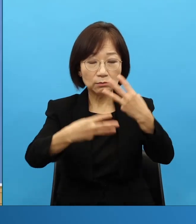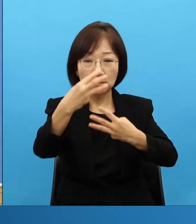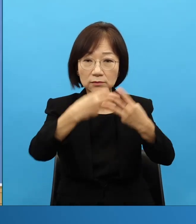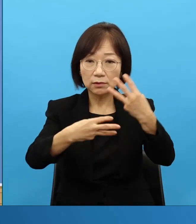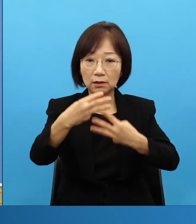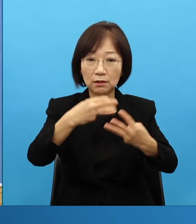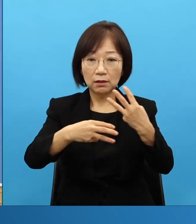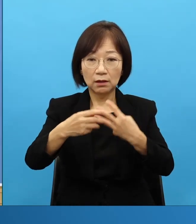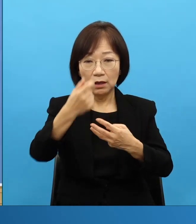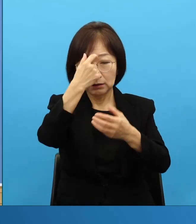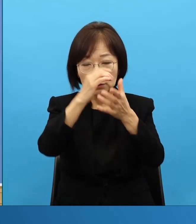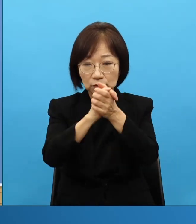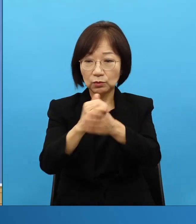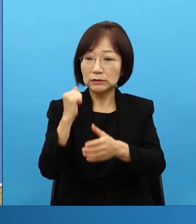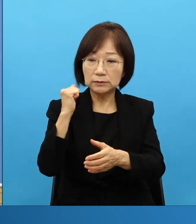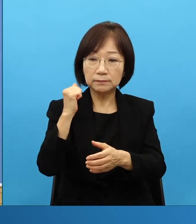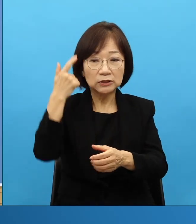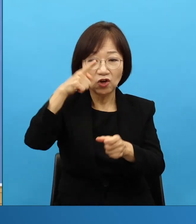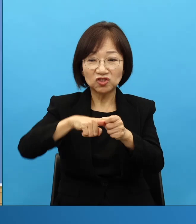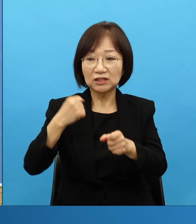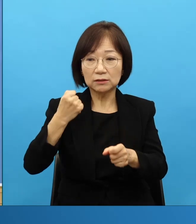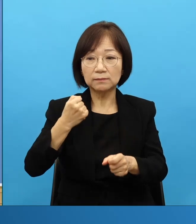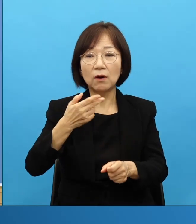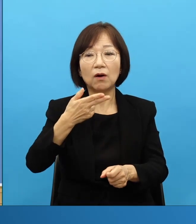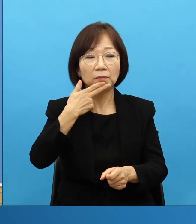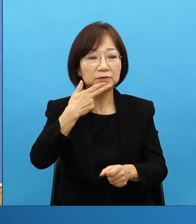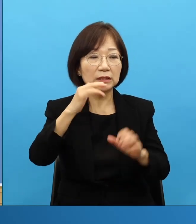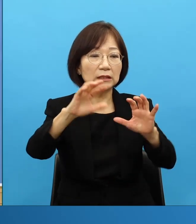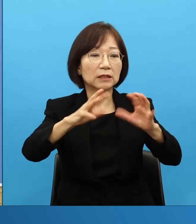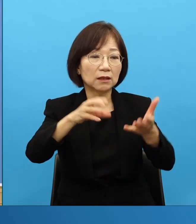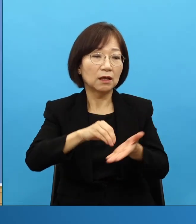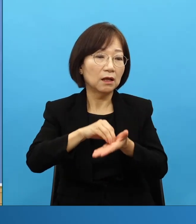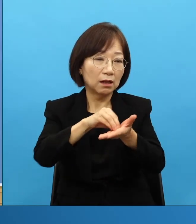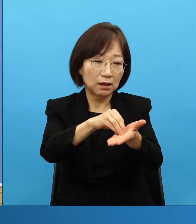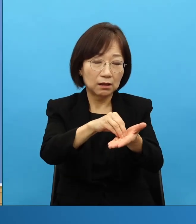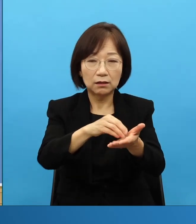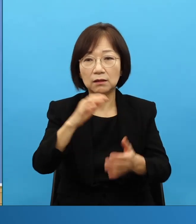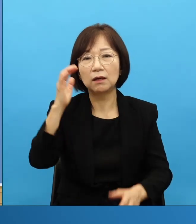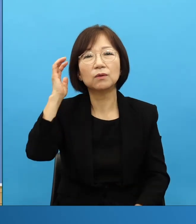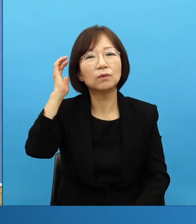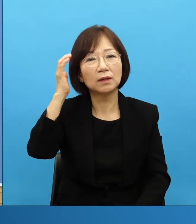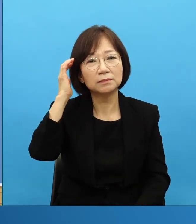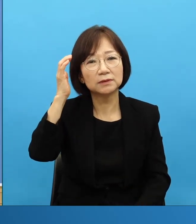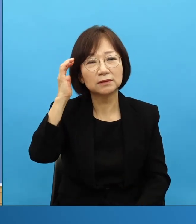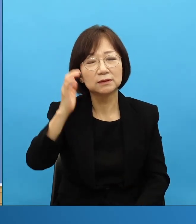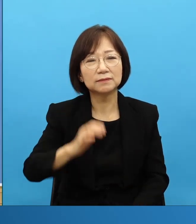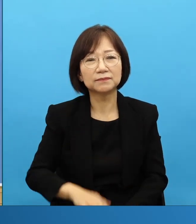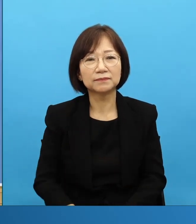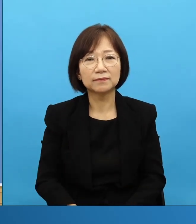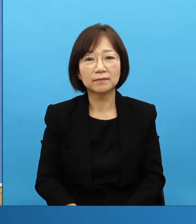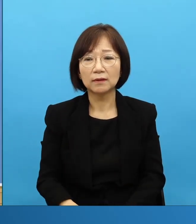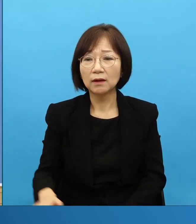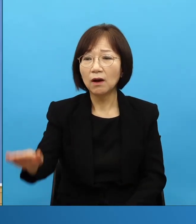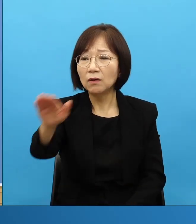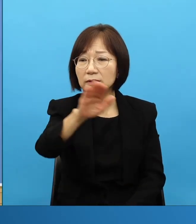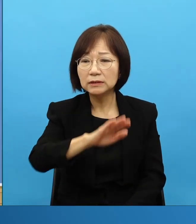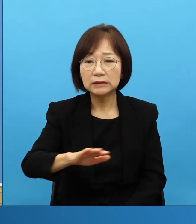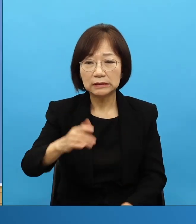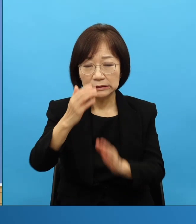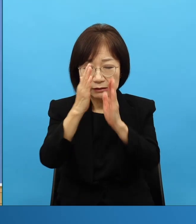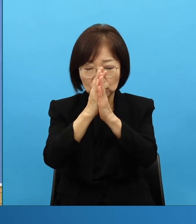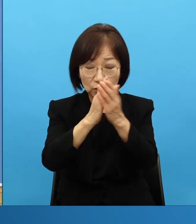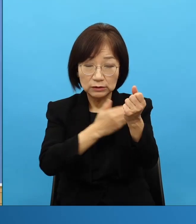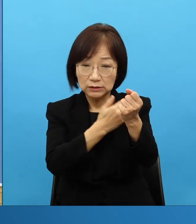And remnants, if you're not thinking about this at all and you go out into the field, of course you have no choice but to be stumbled upon. 빛의 자녀인 여러분들이 이걸 체험 못하니까